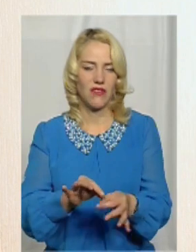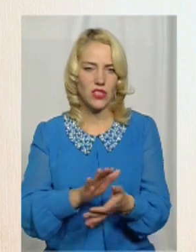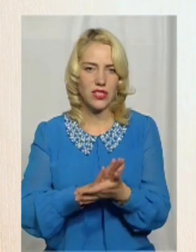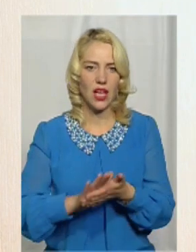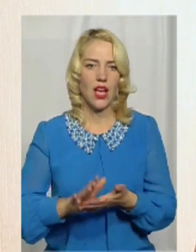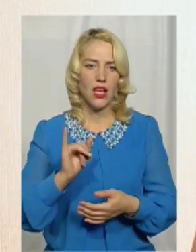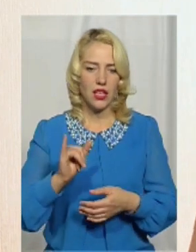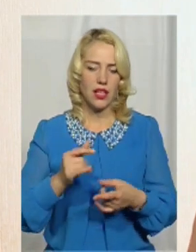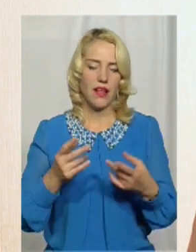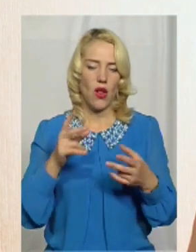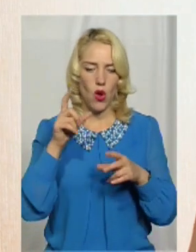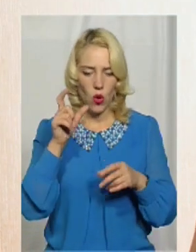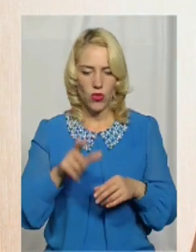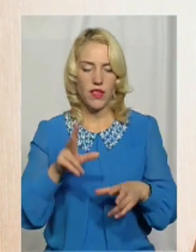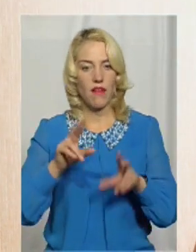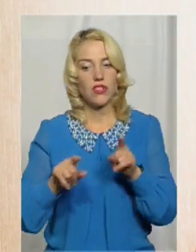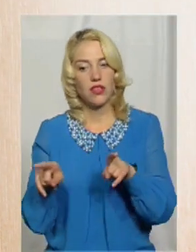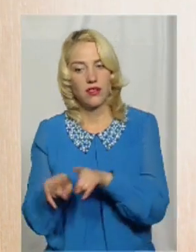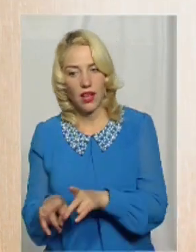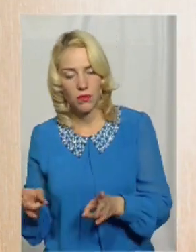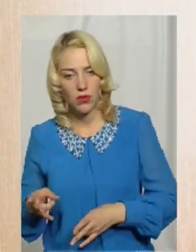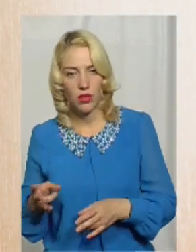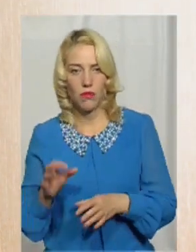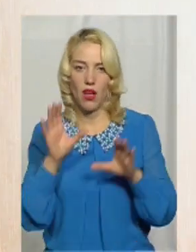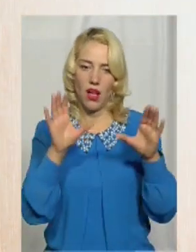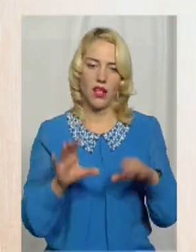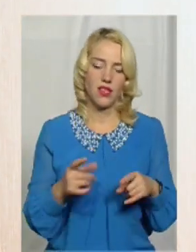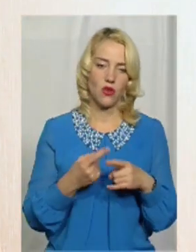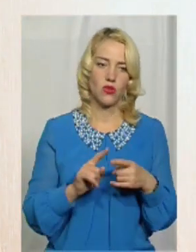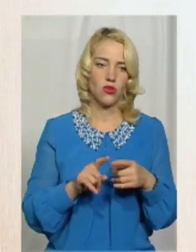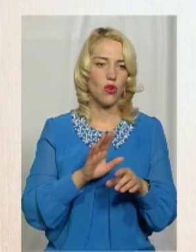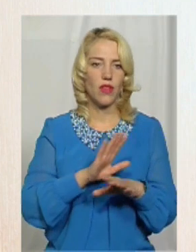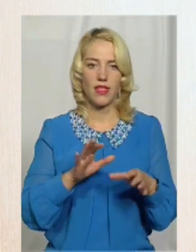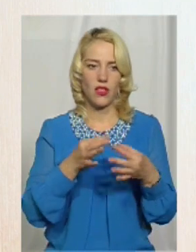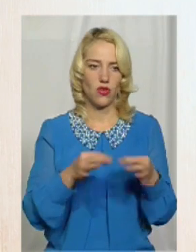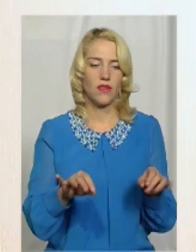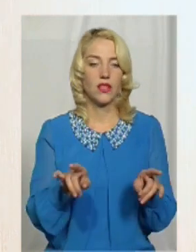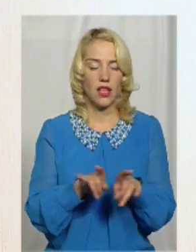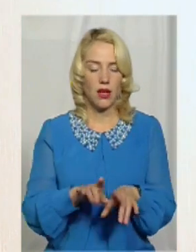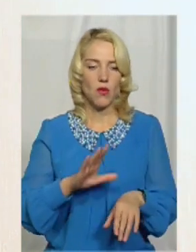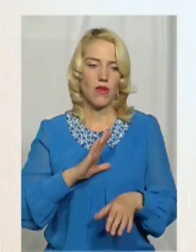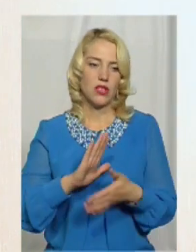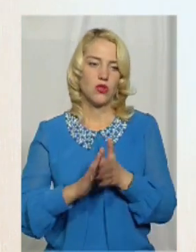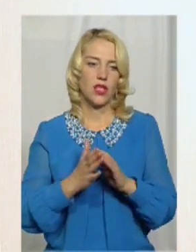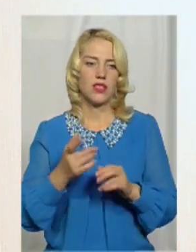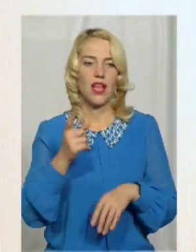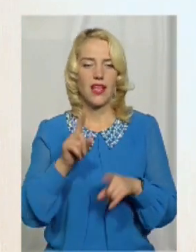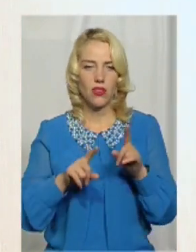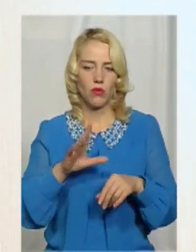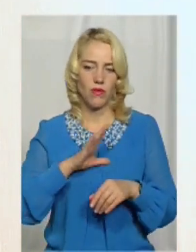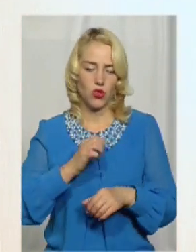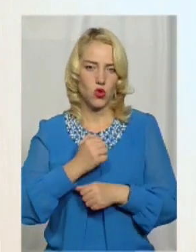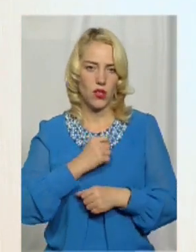що потрібно так. А закон цього не дозволяє. І такі ситуації бувають. Дуже шкода інколи людей,